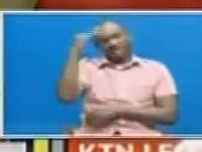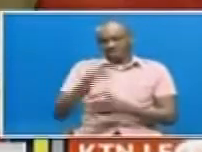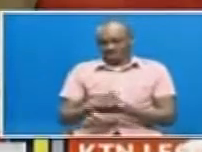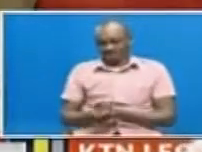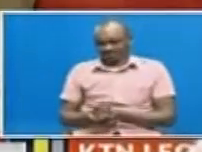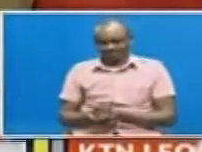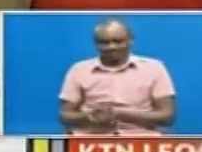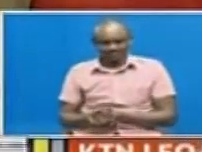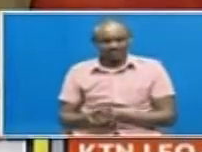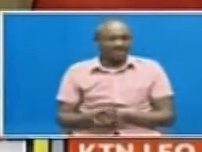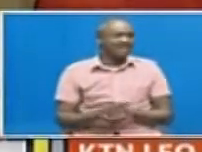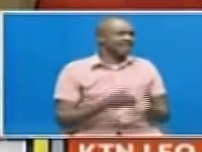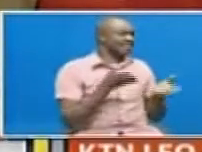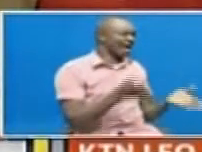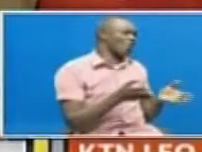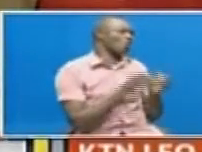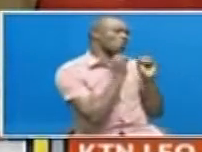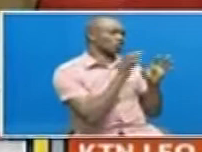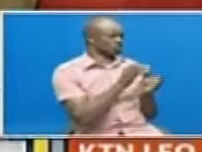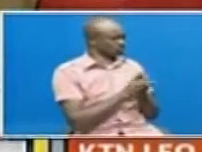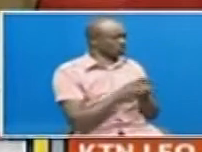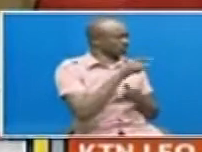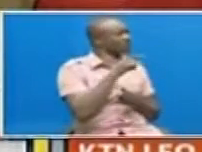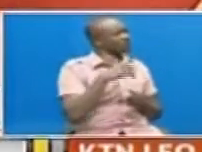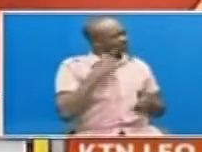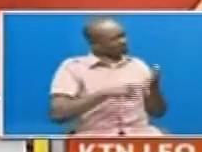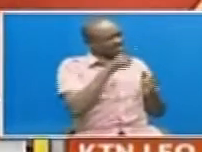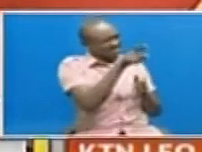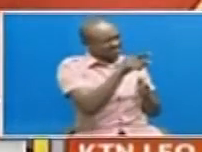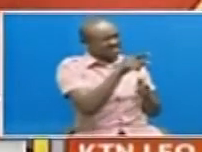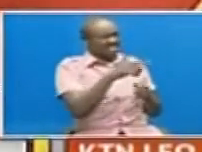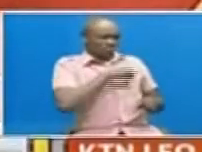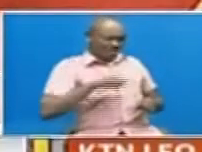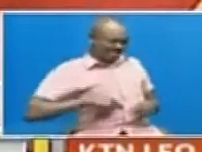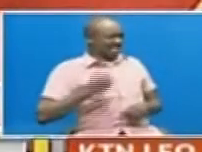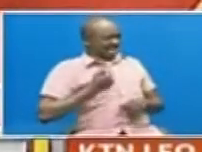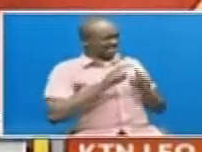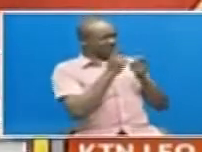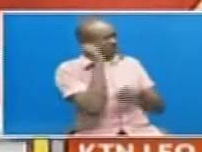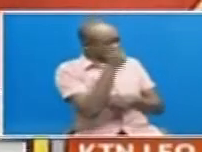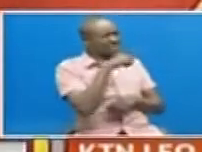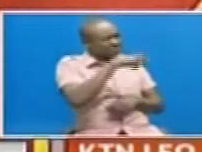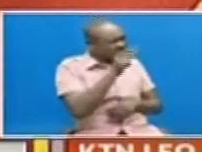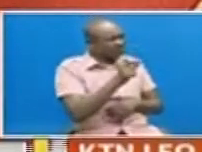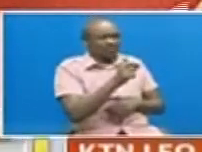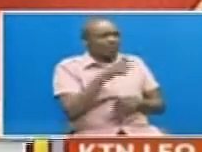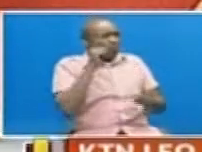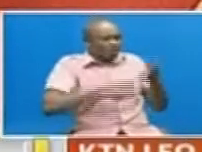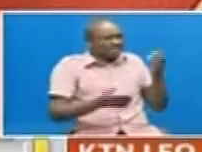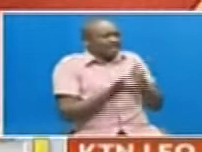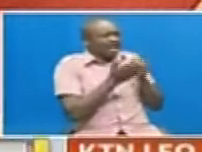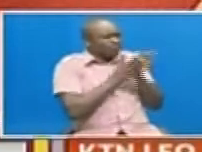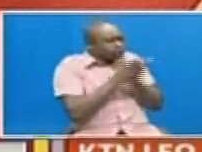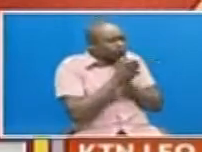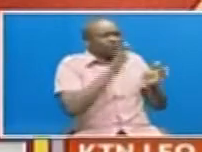Mm-hmm. Kocha, ni yapi haswa ambayo alichangia kina dada wa humu nchini kufanya vyema? Manake haikuwa rahisi, watu wamejaribu na wameshindwa. Ni yapi